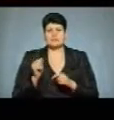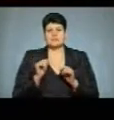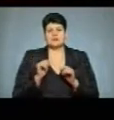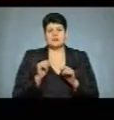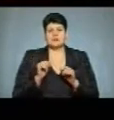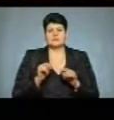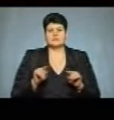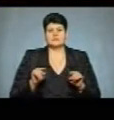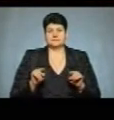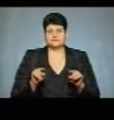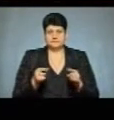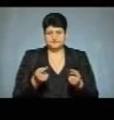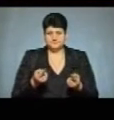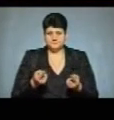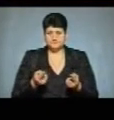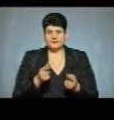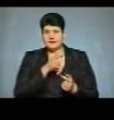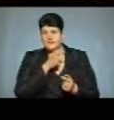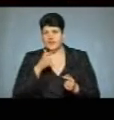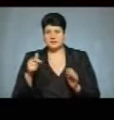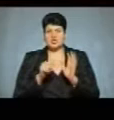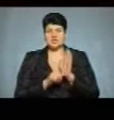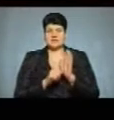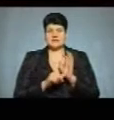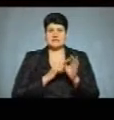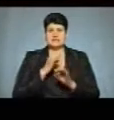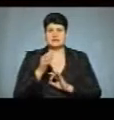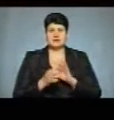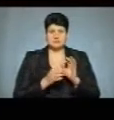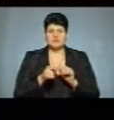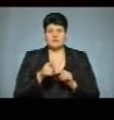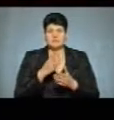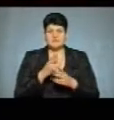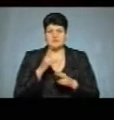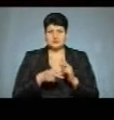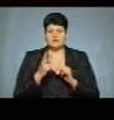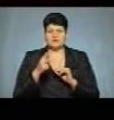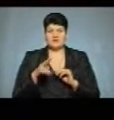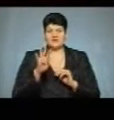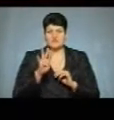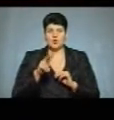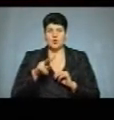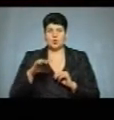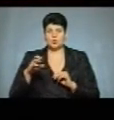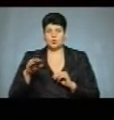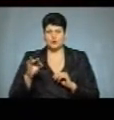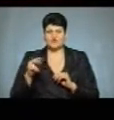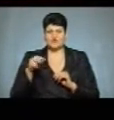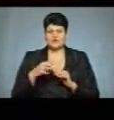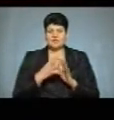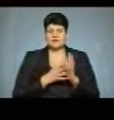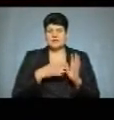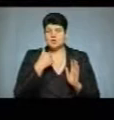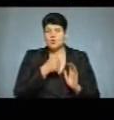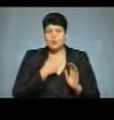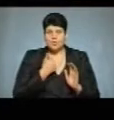у вигляді тримання під вартою терміном на 60 діб. Він мав закінчитися 24 лютого 2019